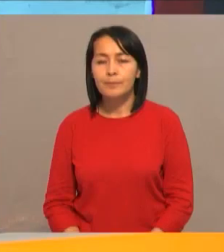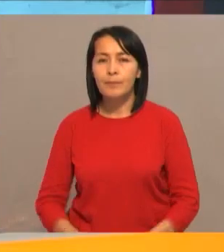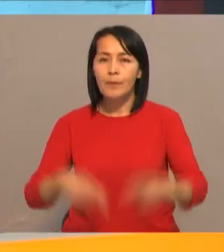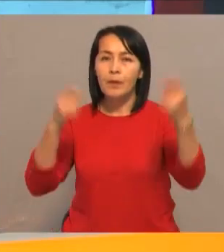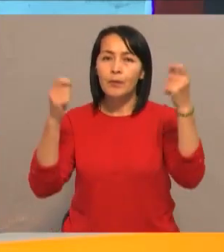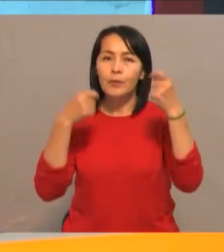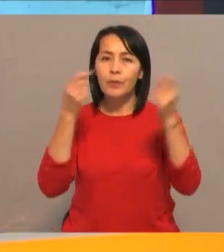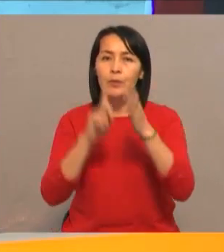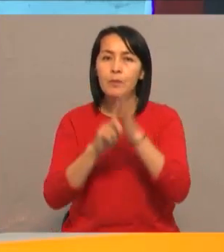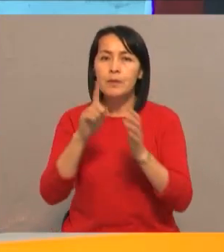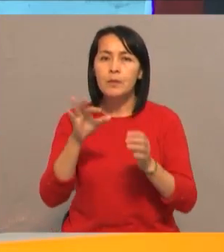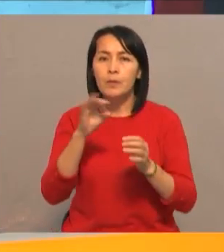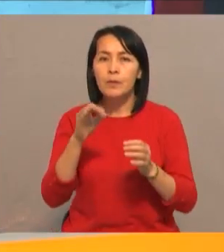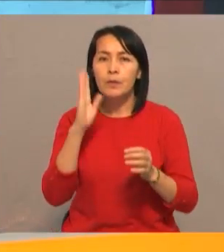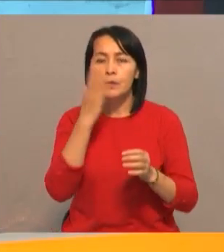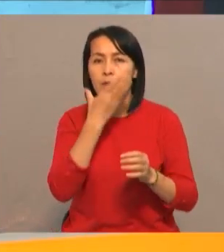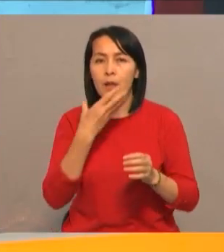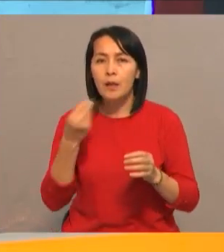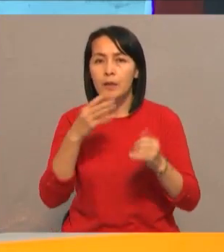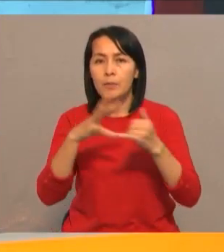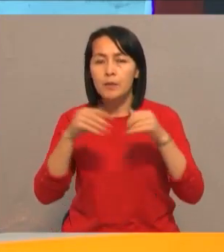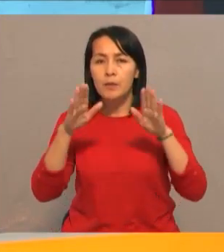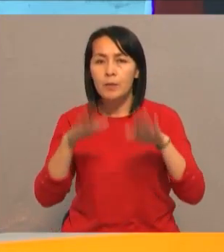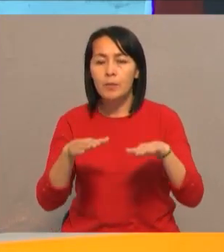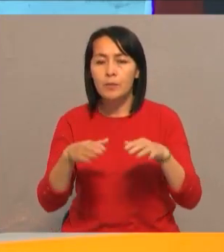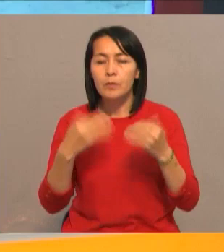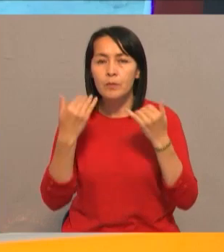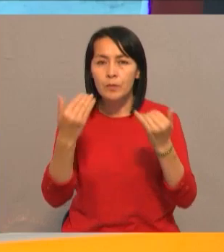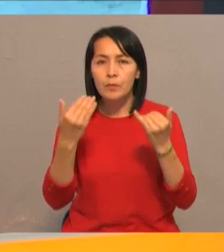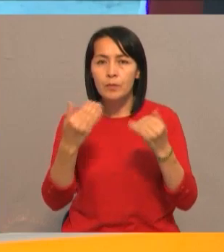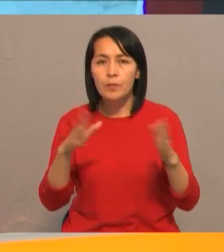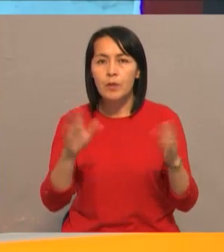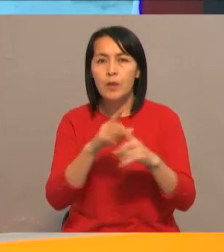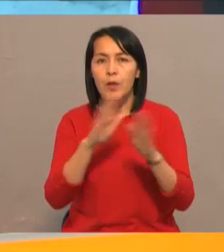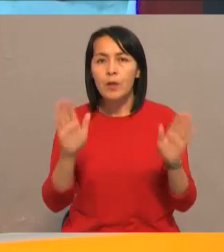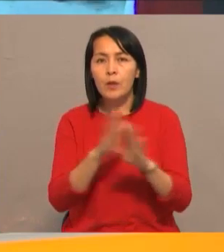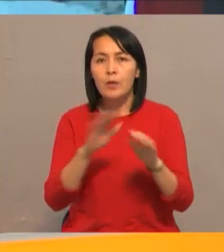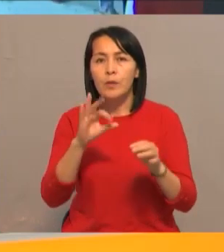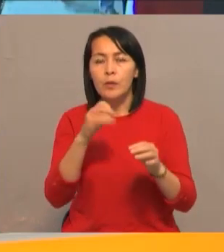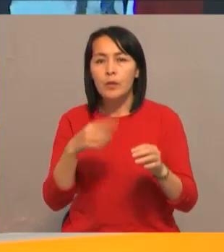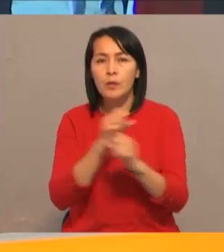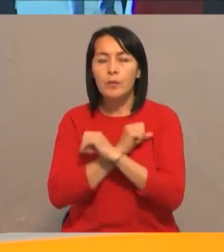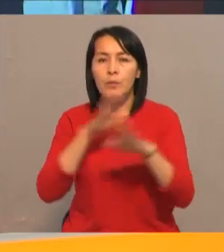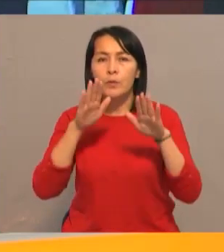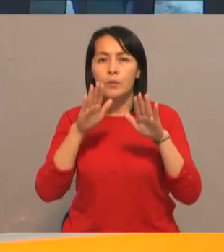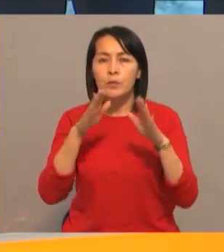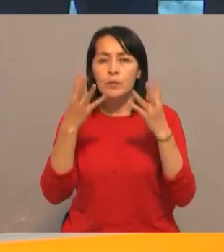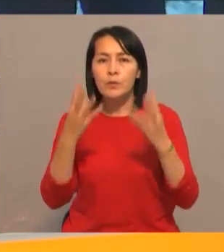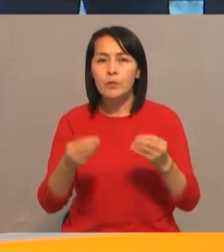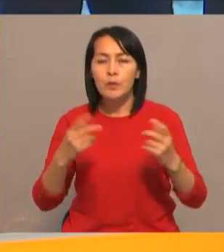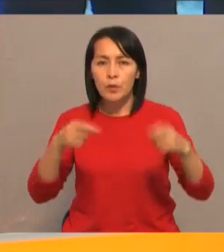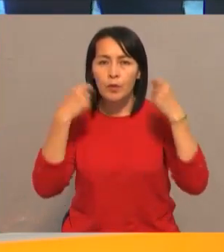Той басталды отырарда сырдың сұлу бойында. Осына отты өлеңдегідей отырар ауданда демалыс күндері дүбірлі той